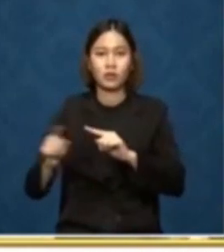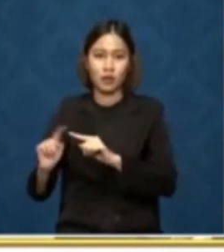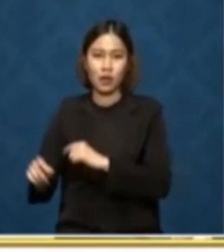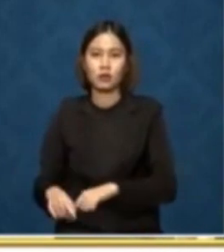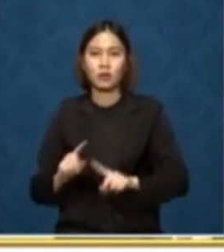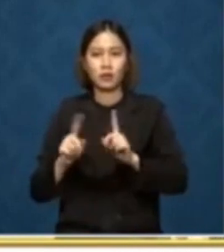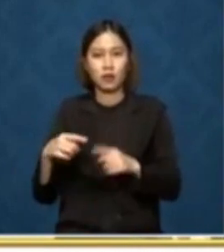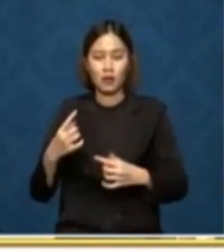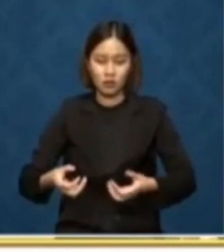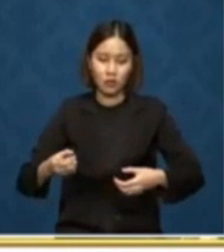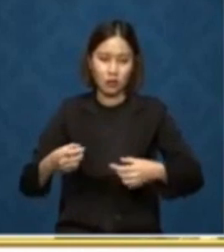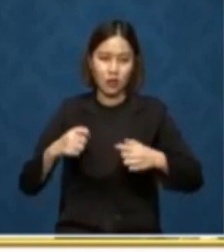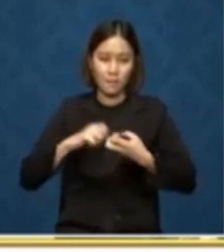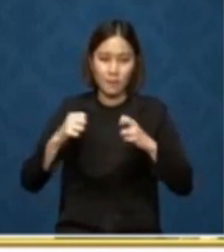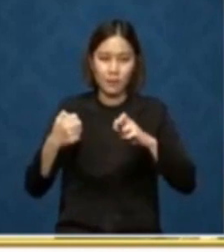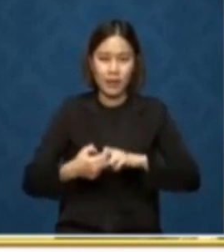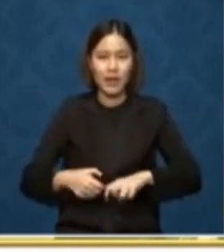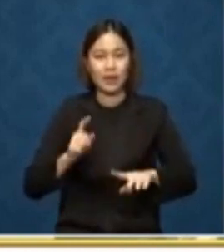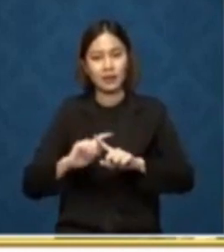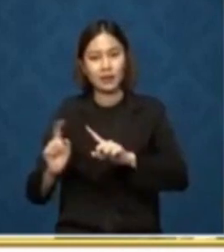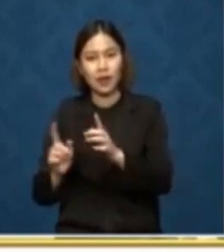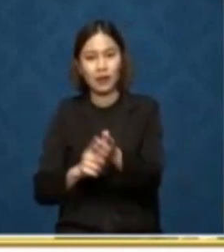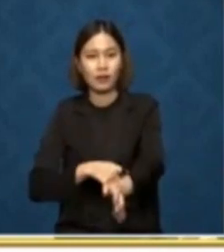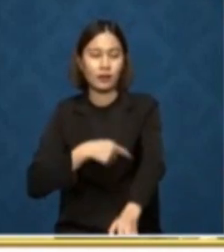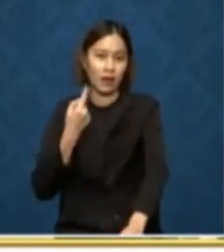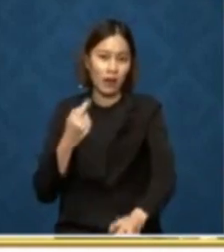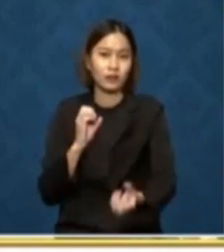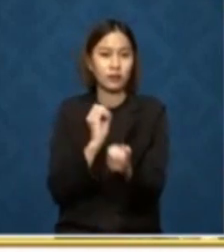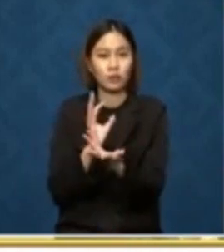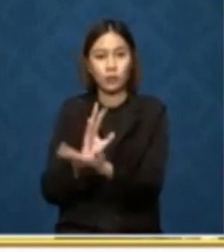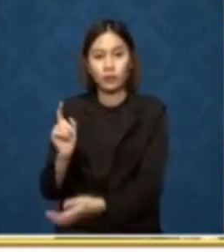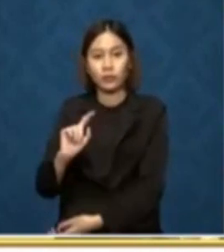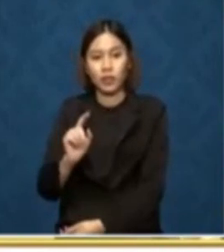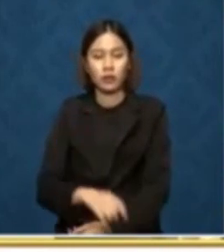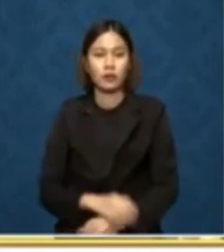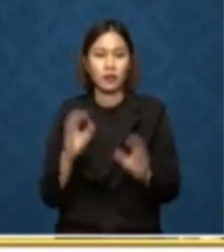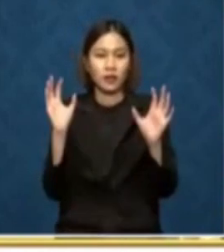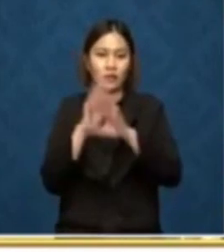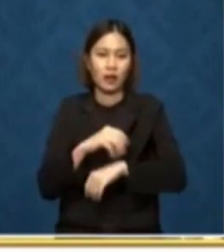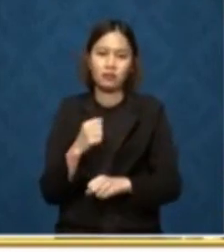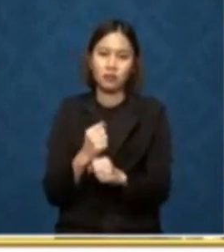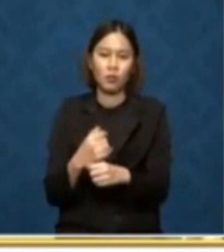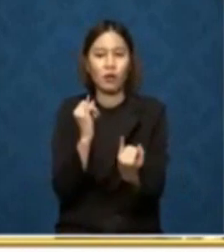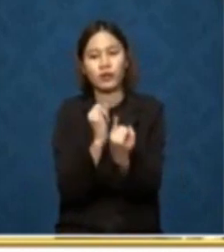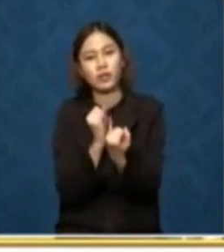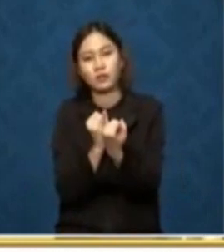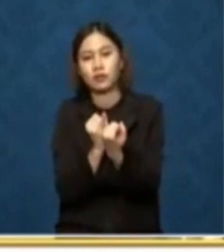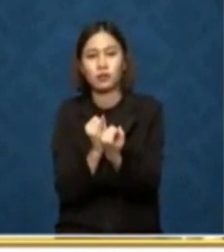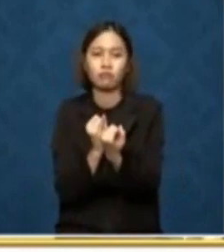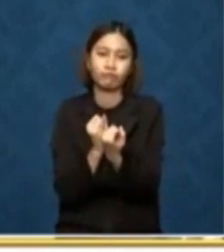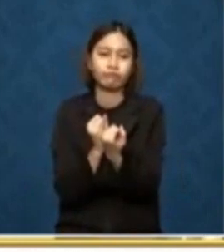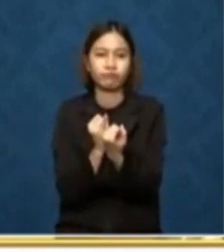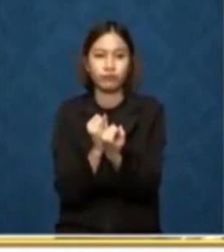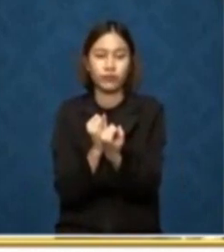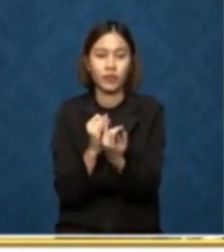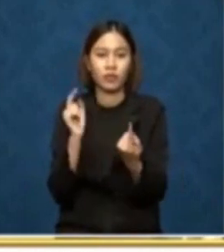แงแต่ spreadsheet ดิมเเลินอย่างยาวนาลก็ทำให้ดูเหอน pint จก